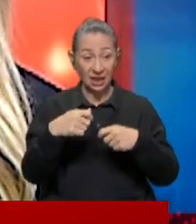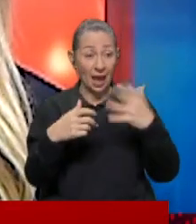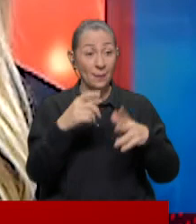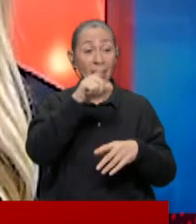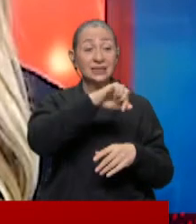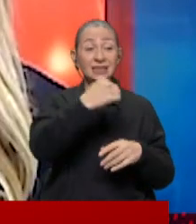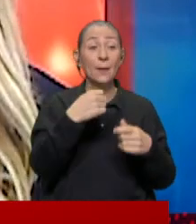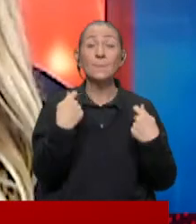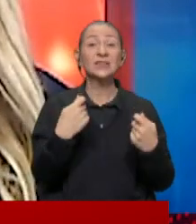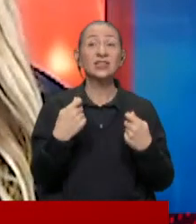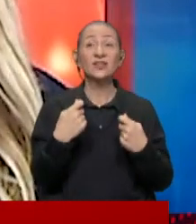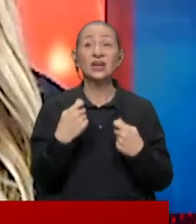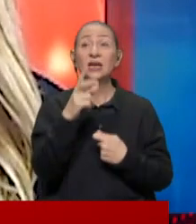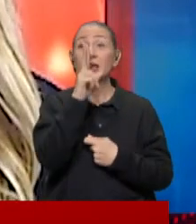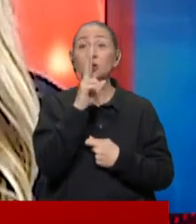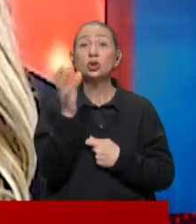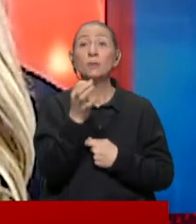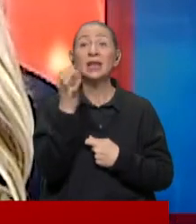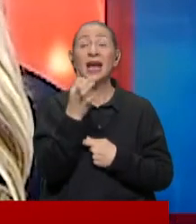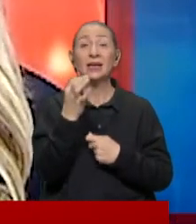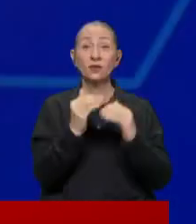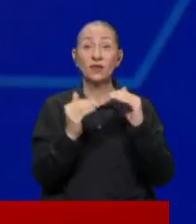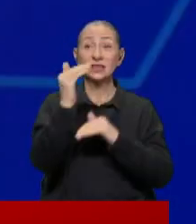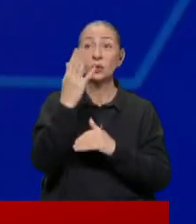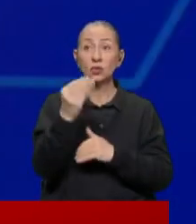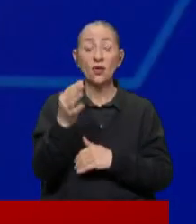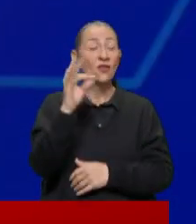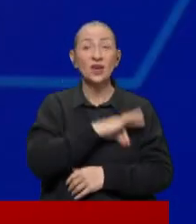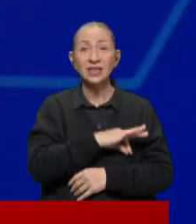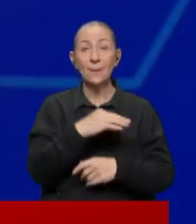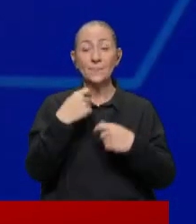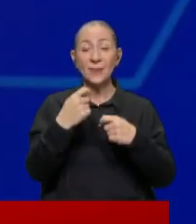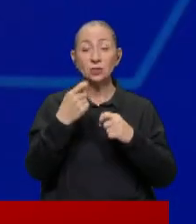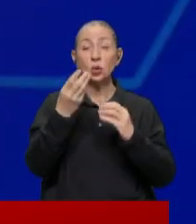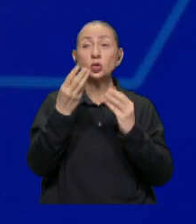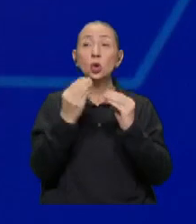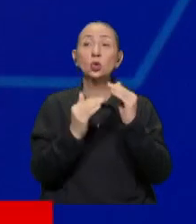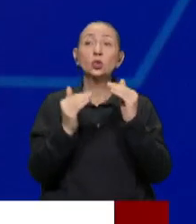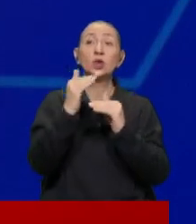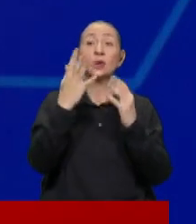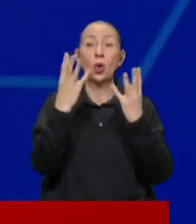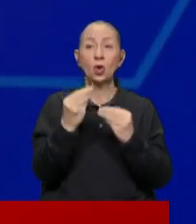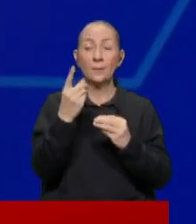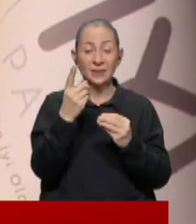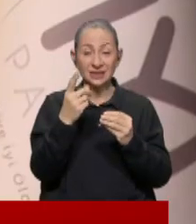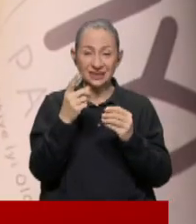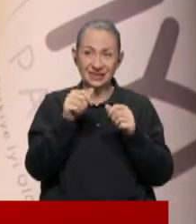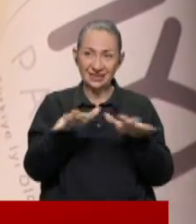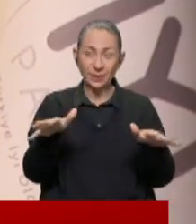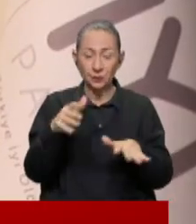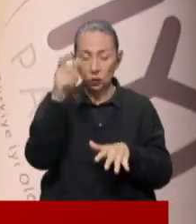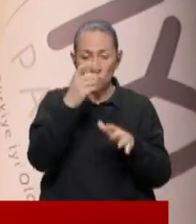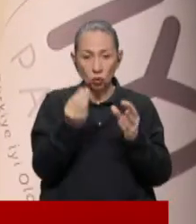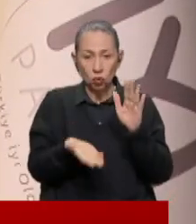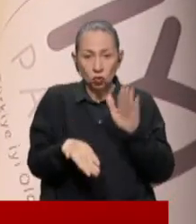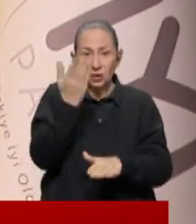hem hazineye maliyeti 200 milyar liranın üzerinde oldu. Faydası maliyetin çok çok üzerinde olan bir uygulamadır. Türkiye çok